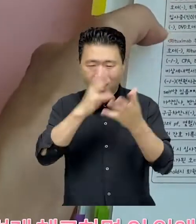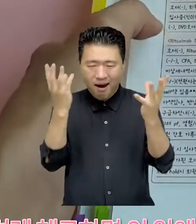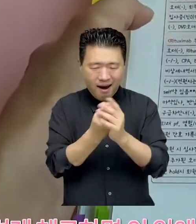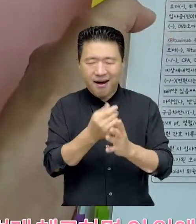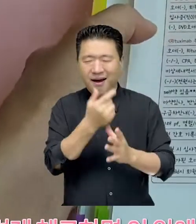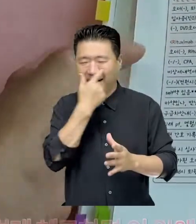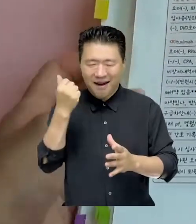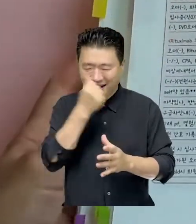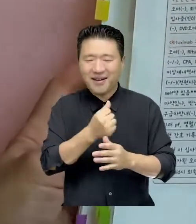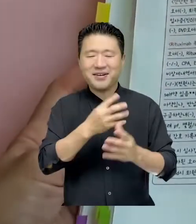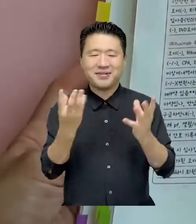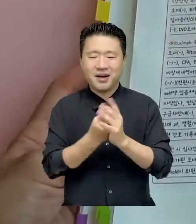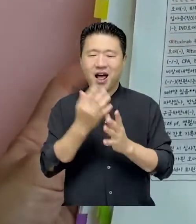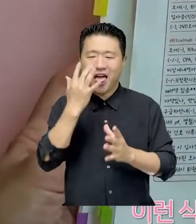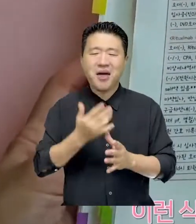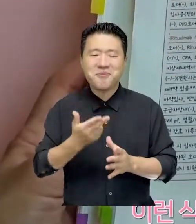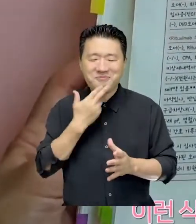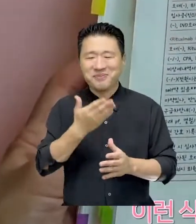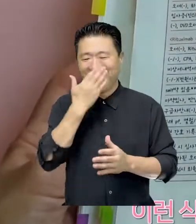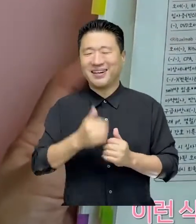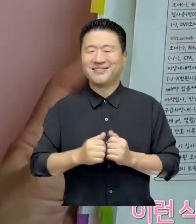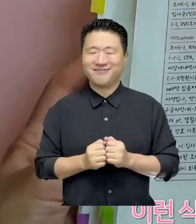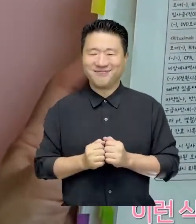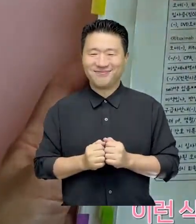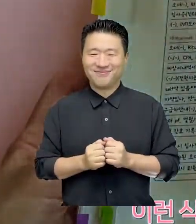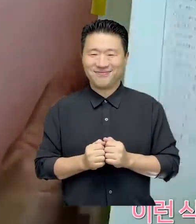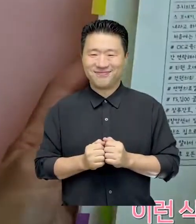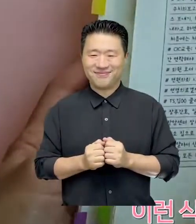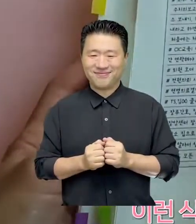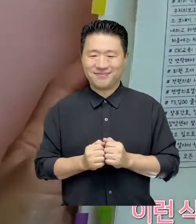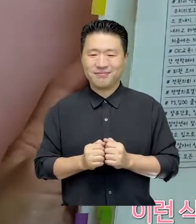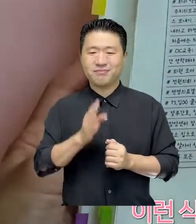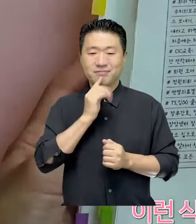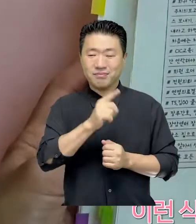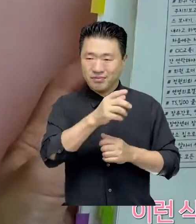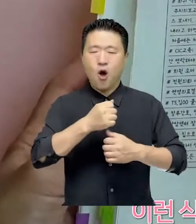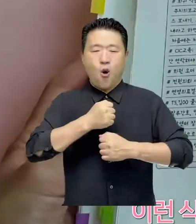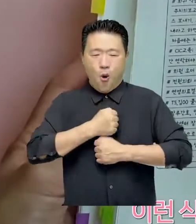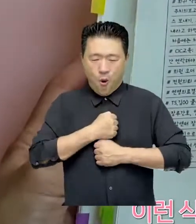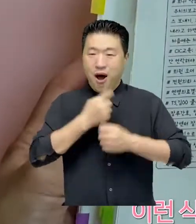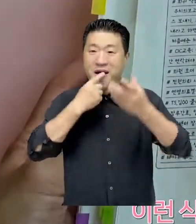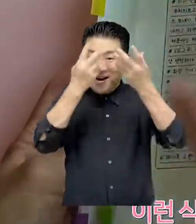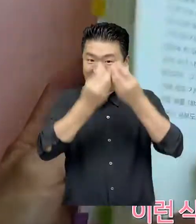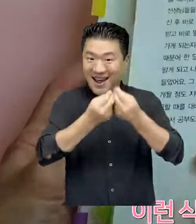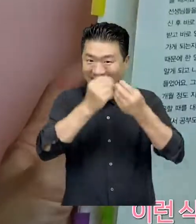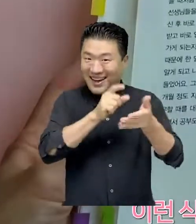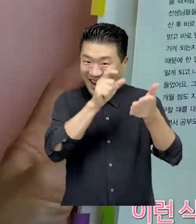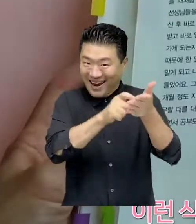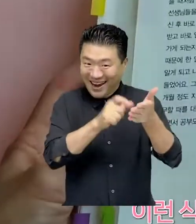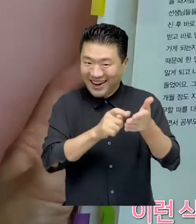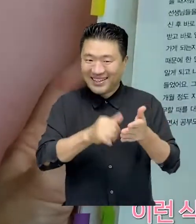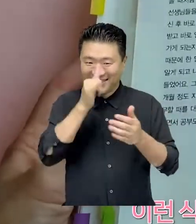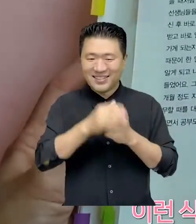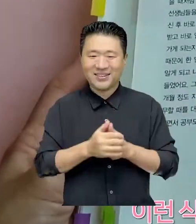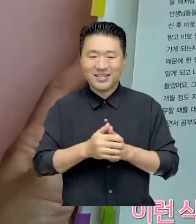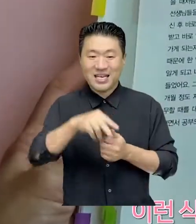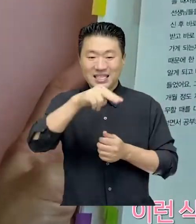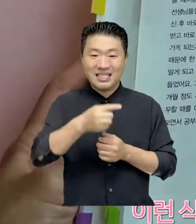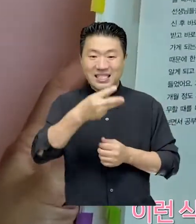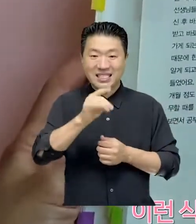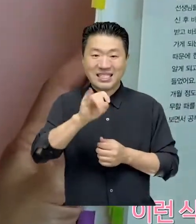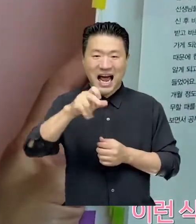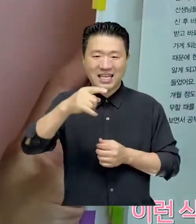안에서 모든 것을 체크해서 놓치는 것이 없을 수 있었습니다. 이런 식으로 주의사항도 적어봤던